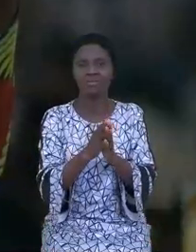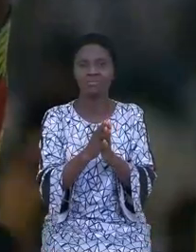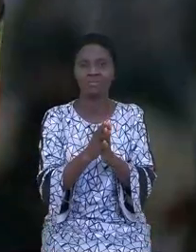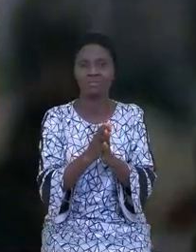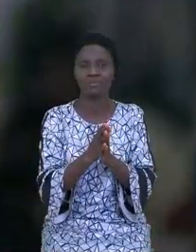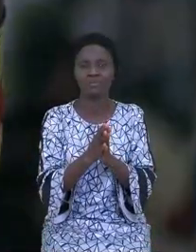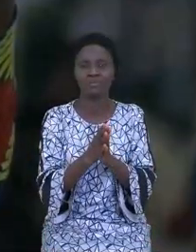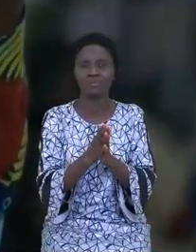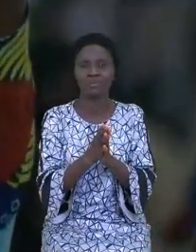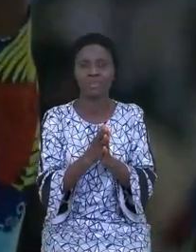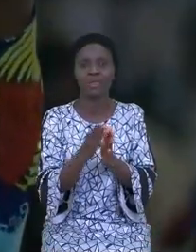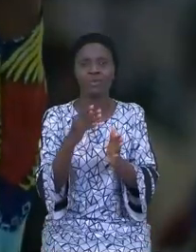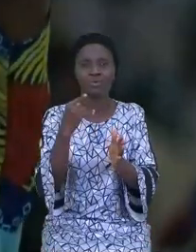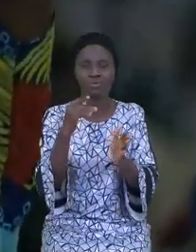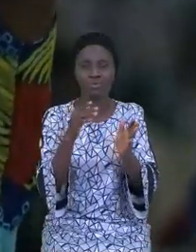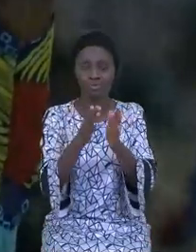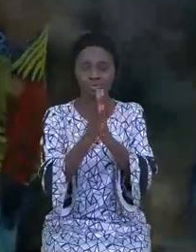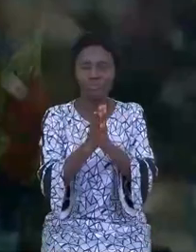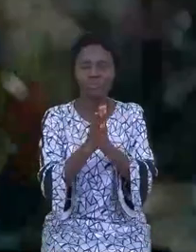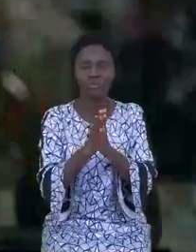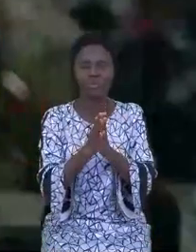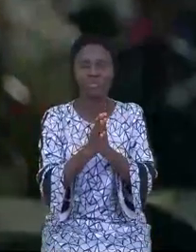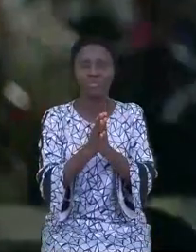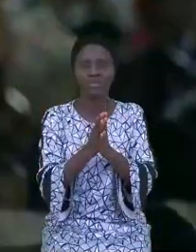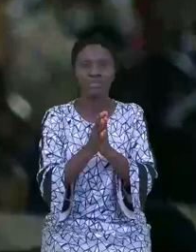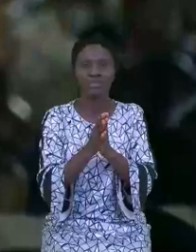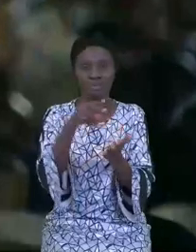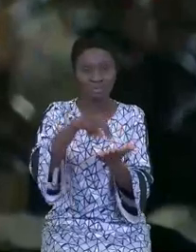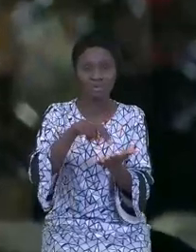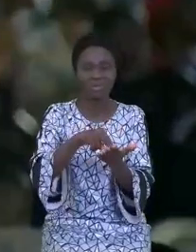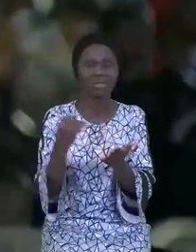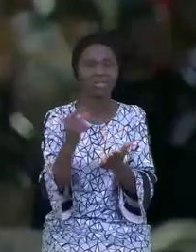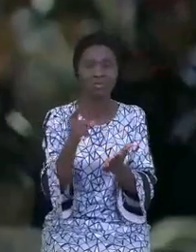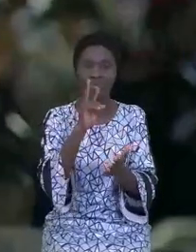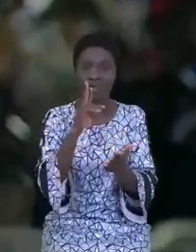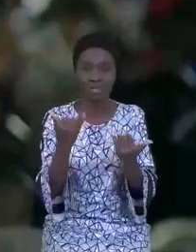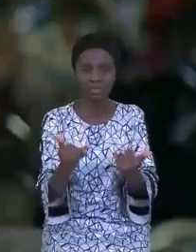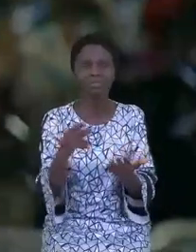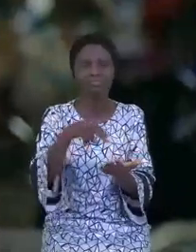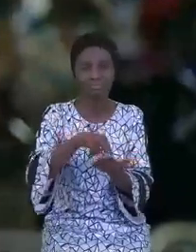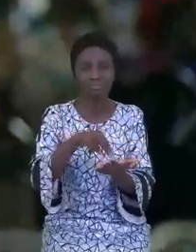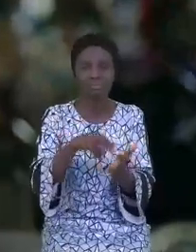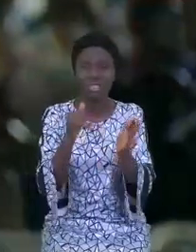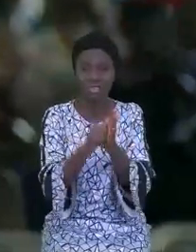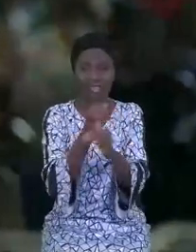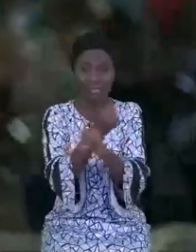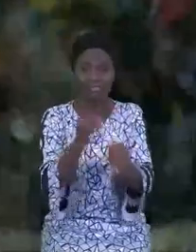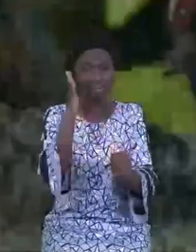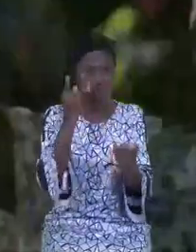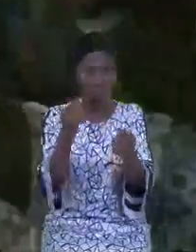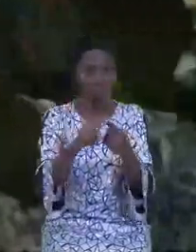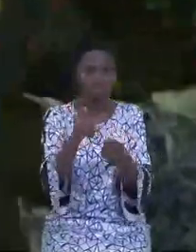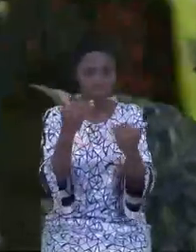Jésus qui m'a apporté le salut. Lève-toi là où tu es. Ce salut te parvient